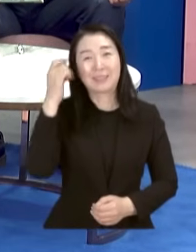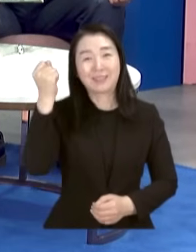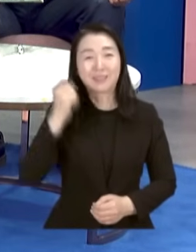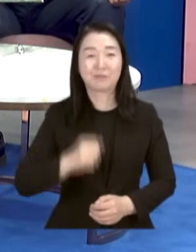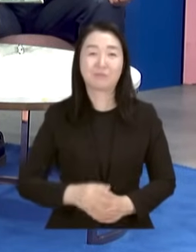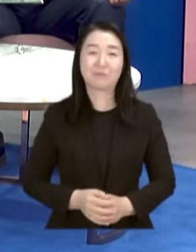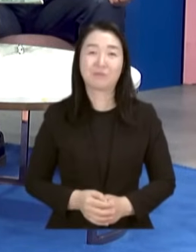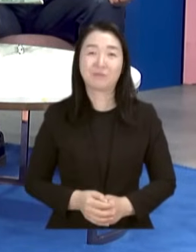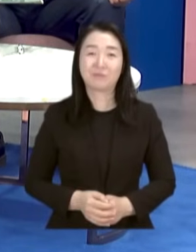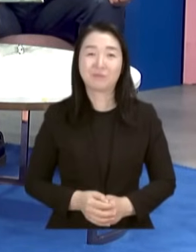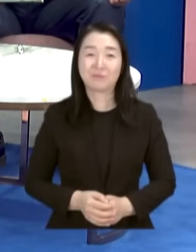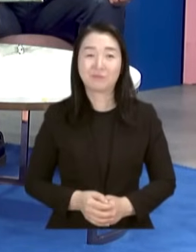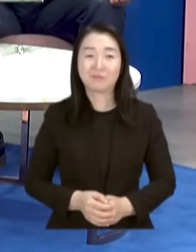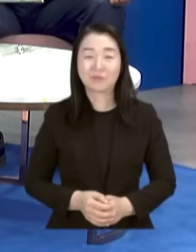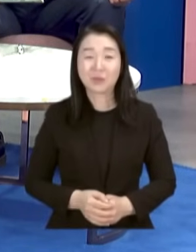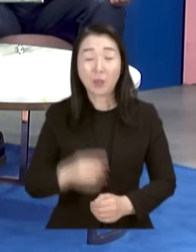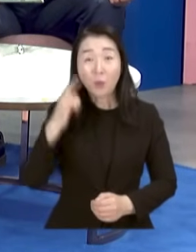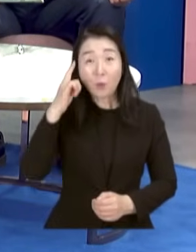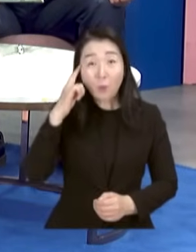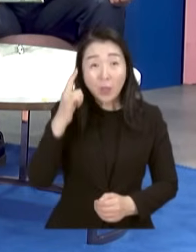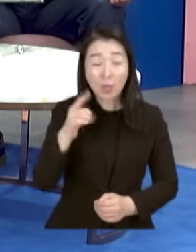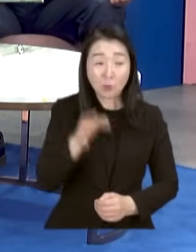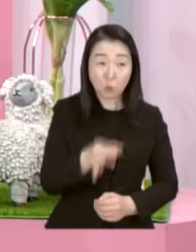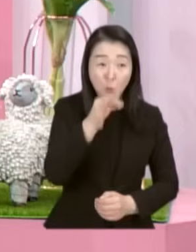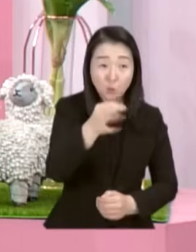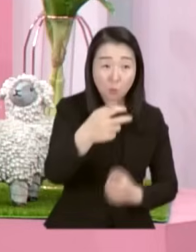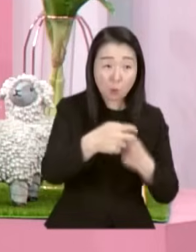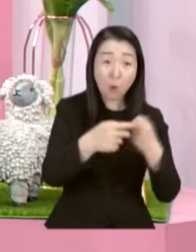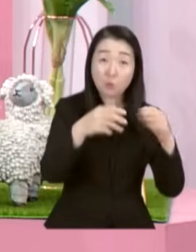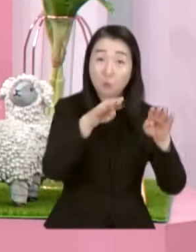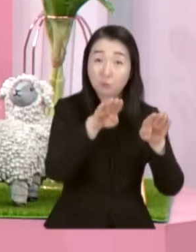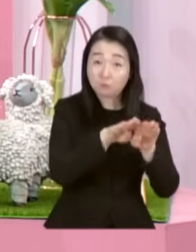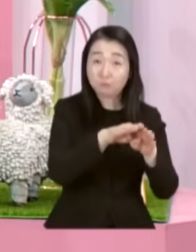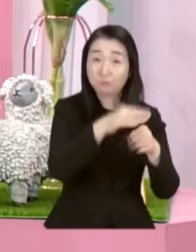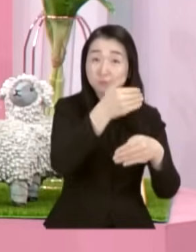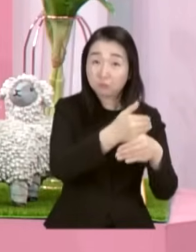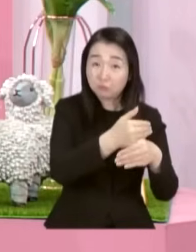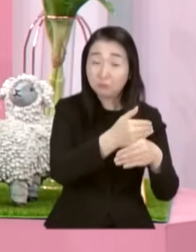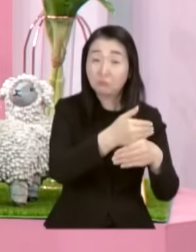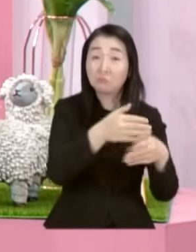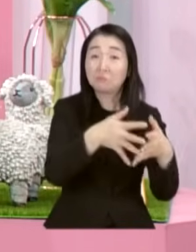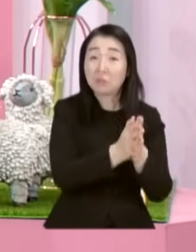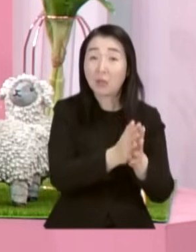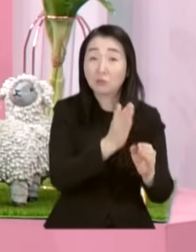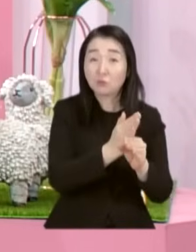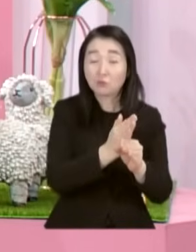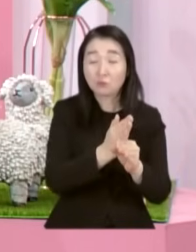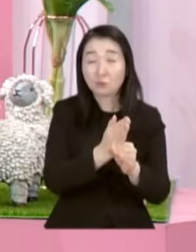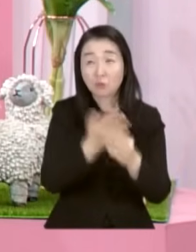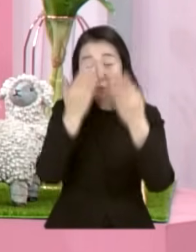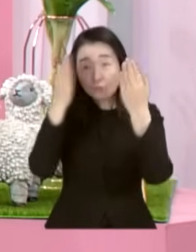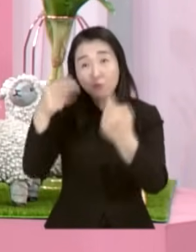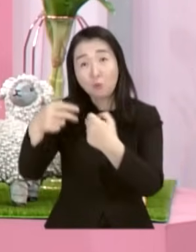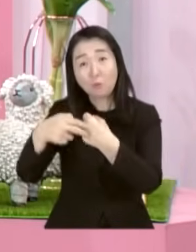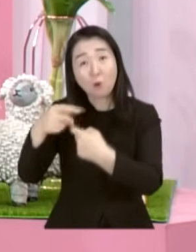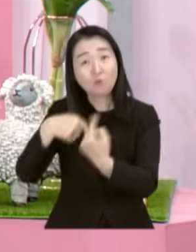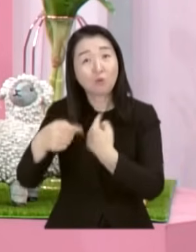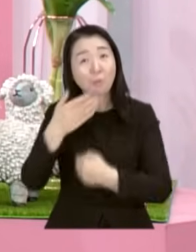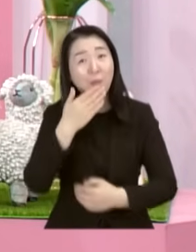생각했겠죠. 불가능하다는 거지. 예. 유료 병원도 문을 닫는 판에 어떻게 무료 병원이